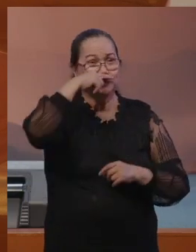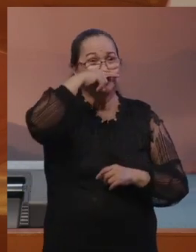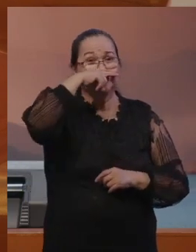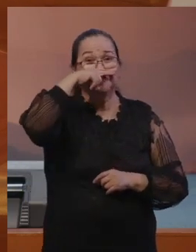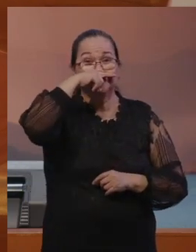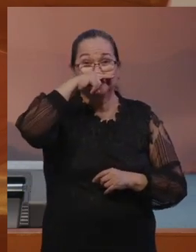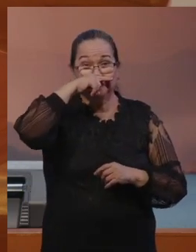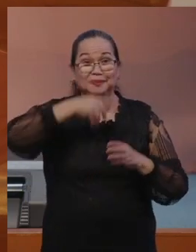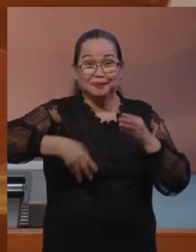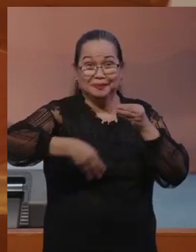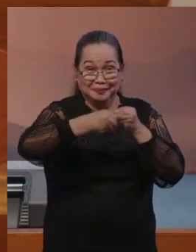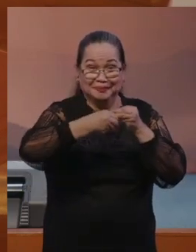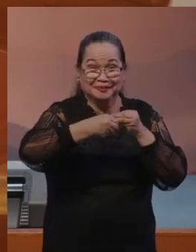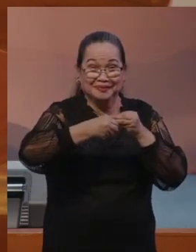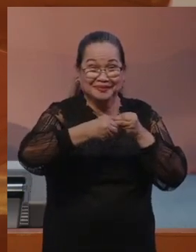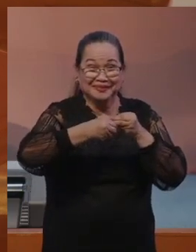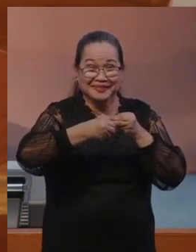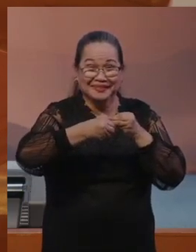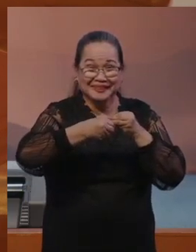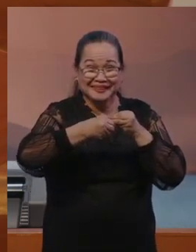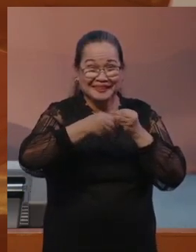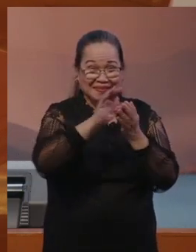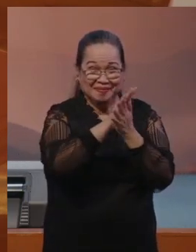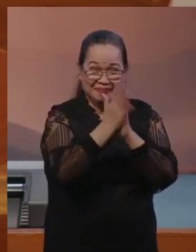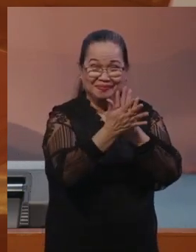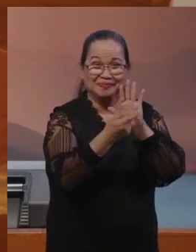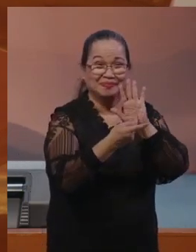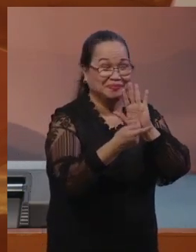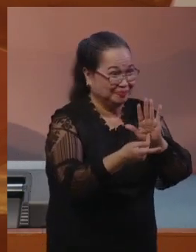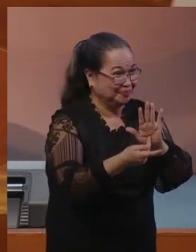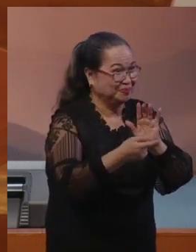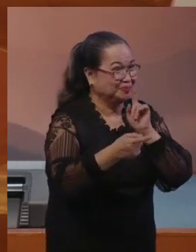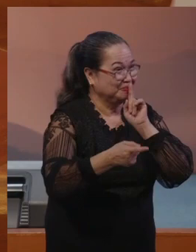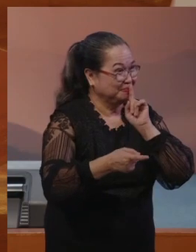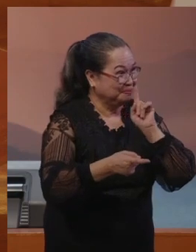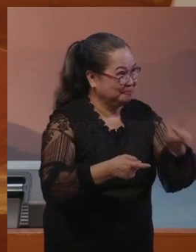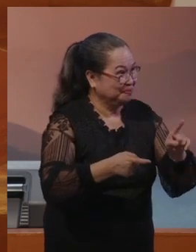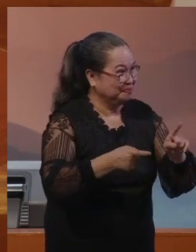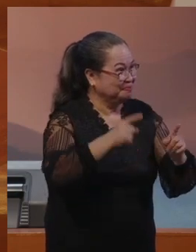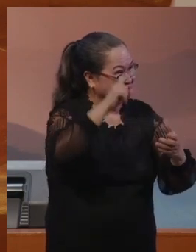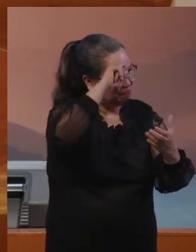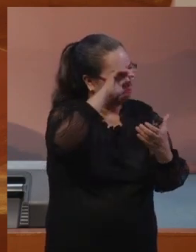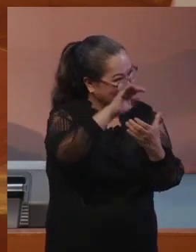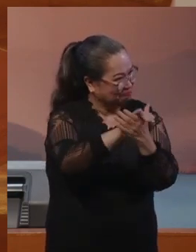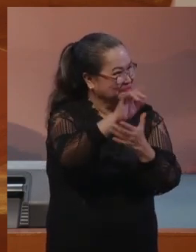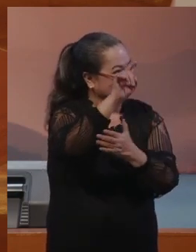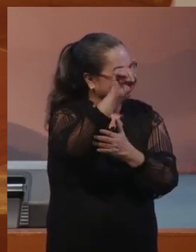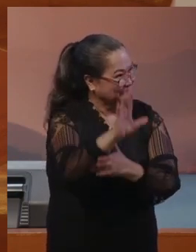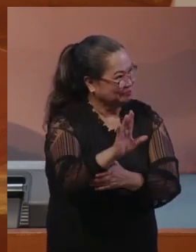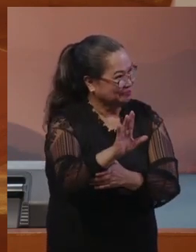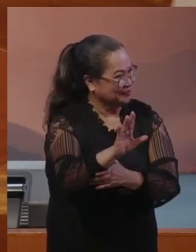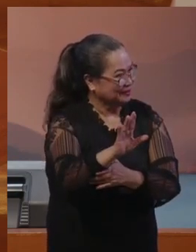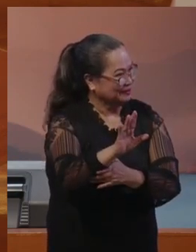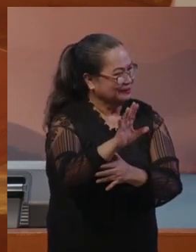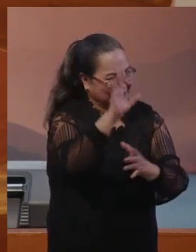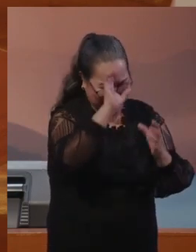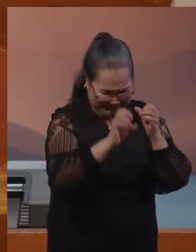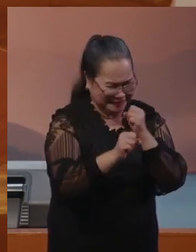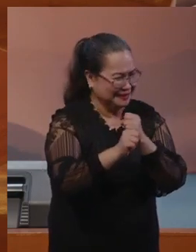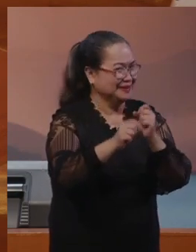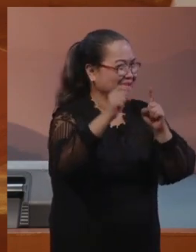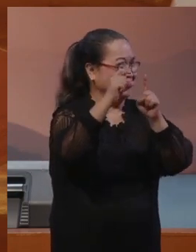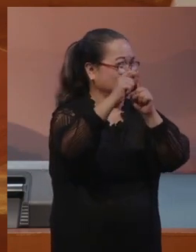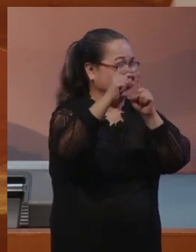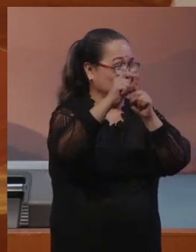niya, ay naging pruweba na tunay ang kanyang pananampalataya. Pati yung pag-trust niya dun sa word